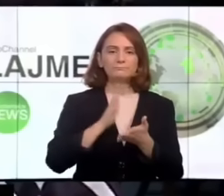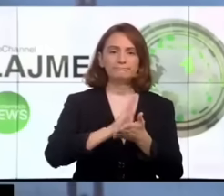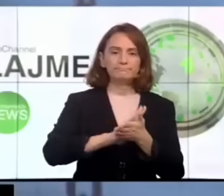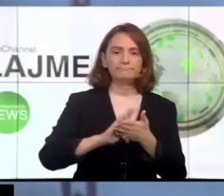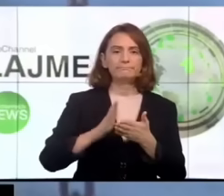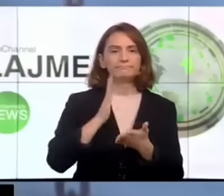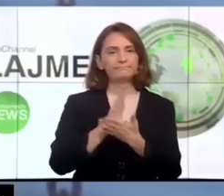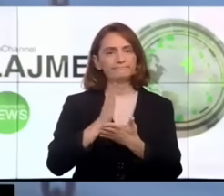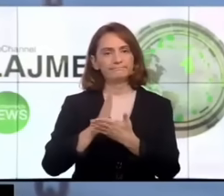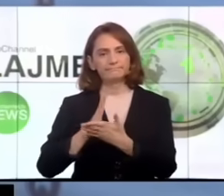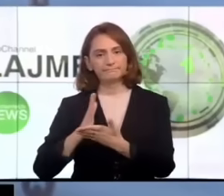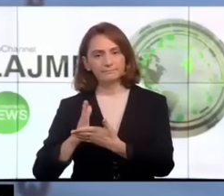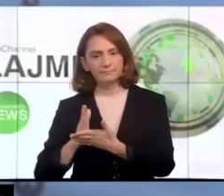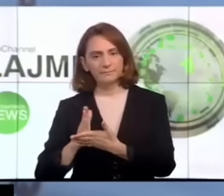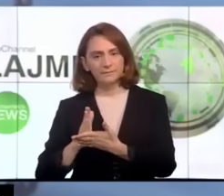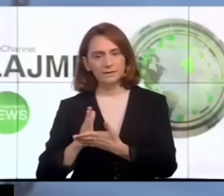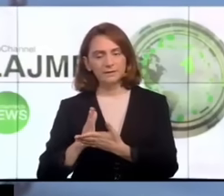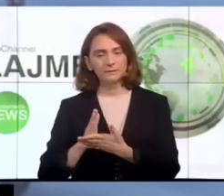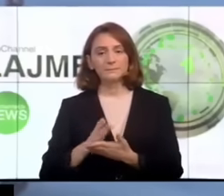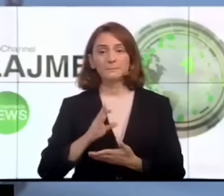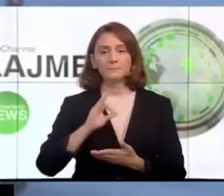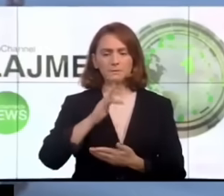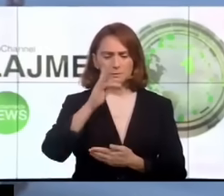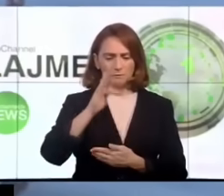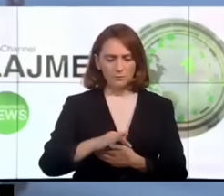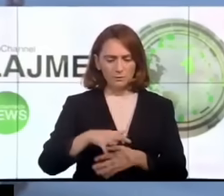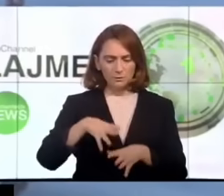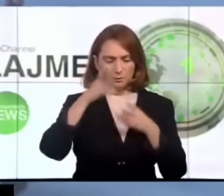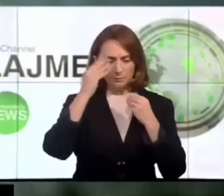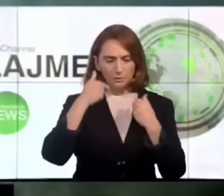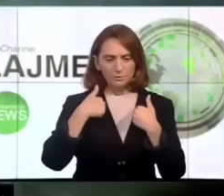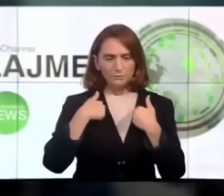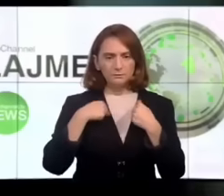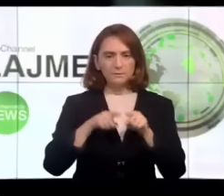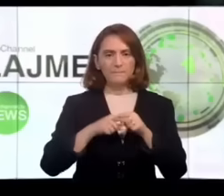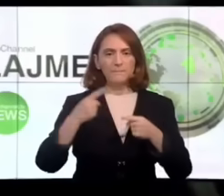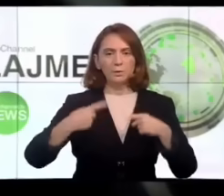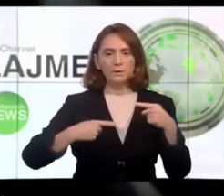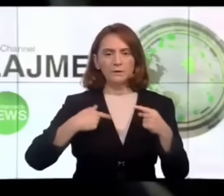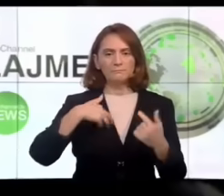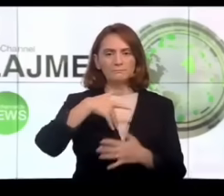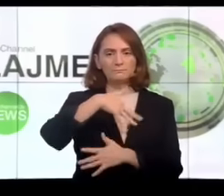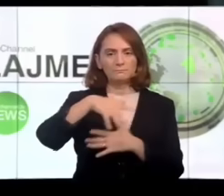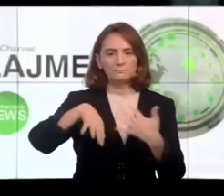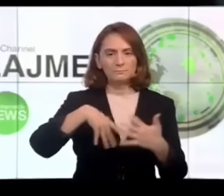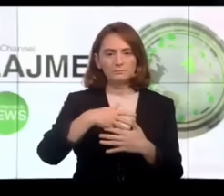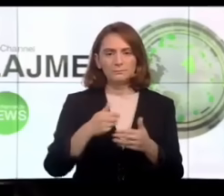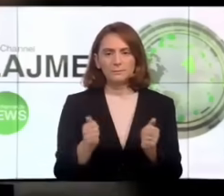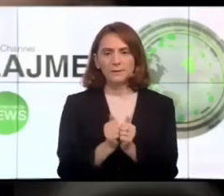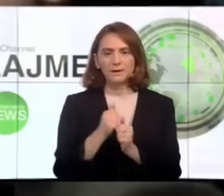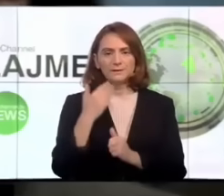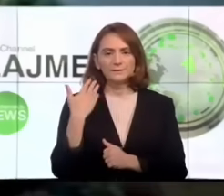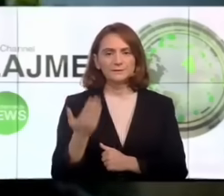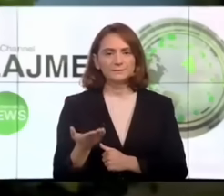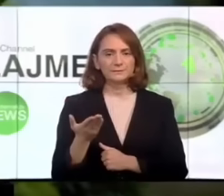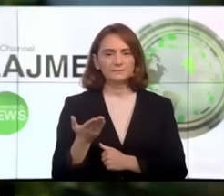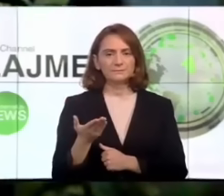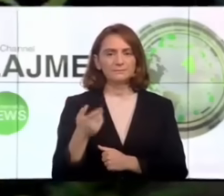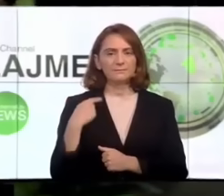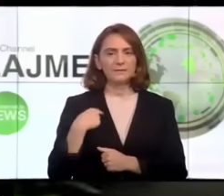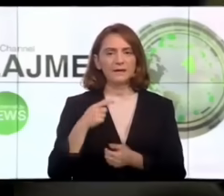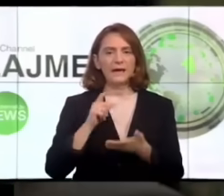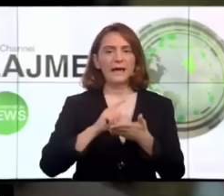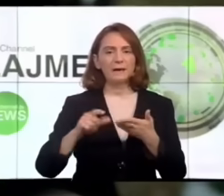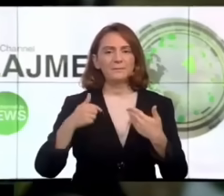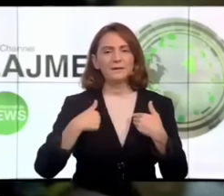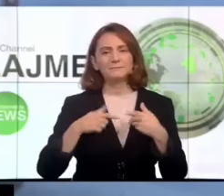histori tërheqëse, e treguar me mister, një skenar fantastik dhe aktorë të